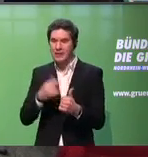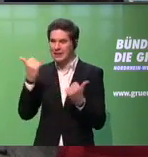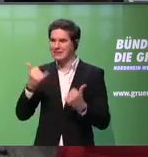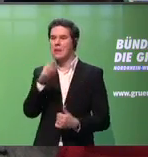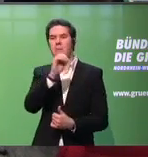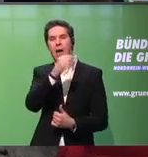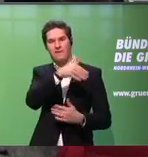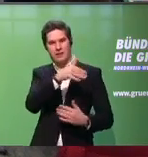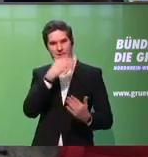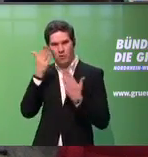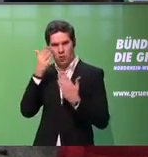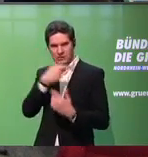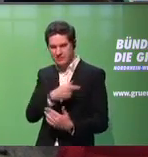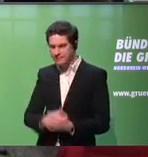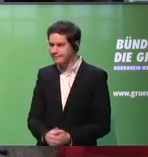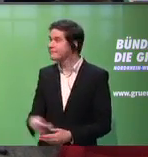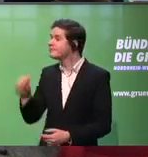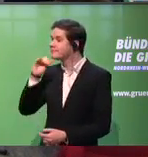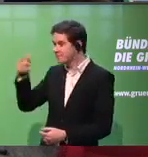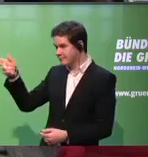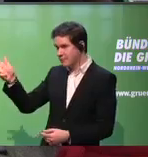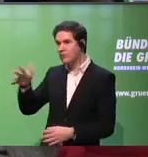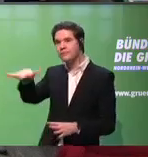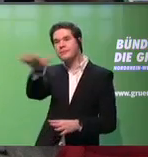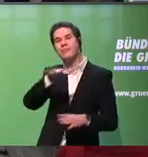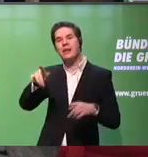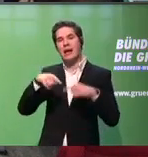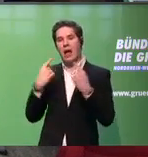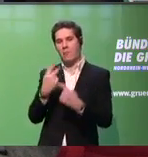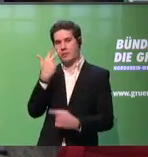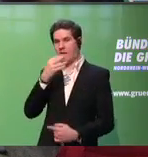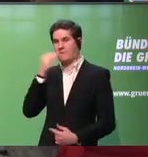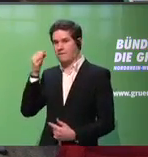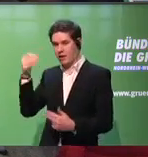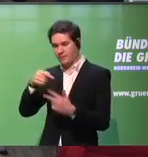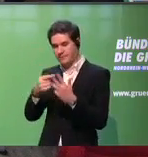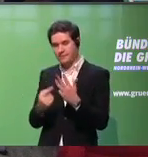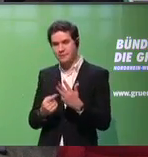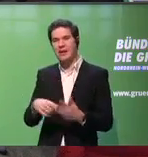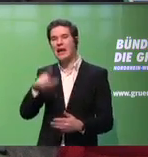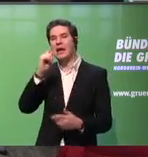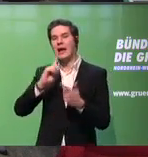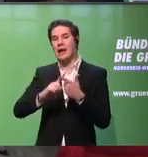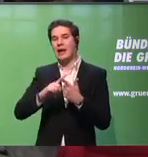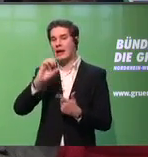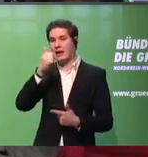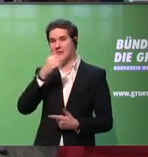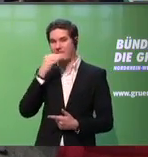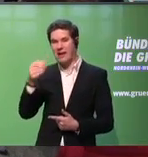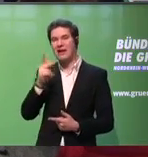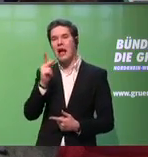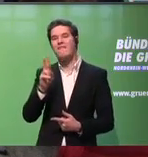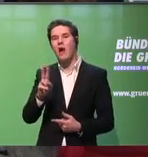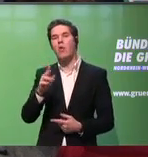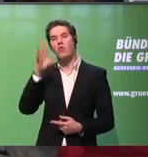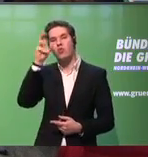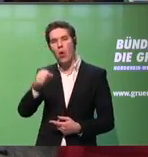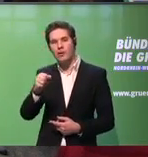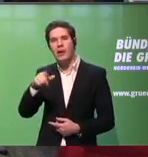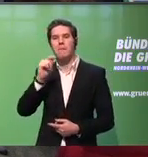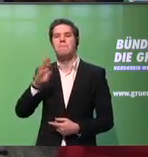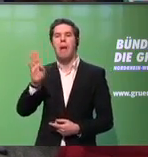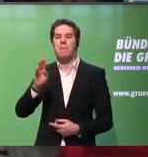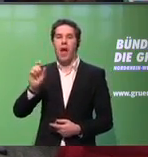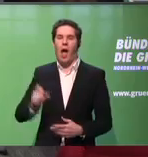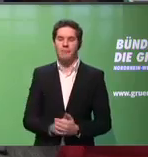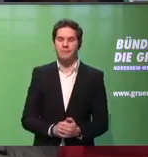vor. Genau, da haben wir jetzt auch 3 Fragen hier aus dem Raum. Und die erste Frage ist von Barbara aus dem KV Köln.